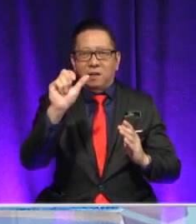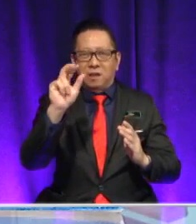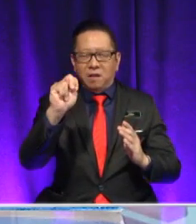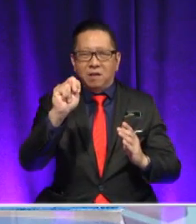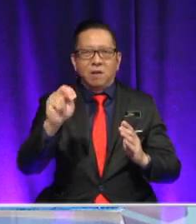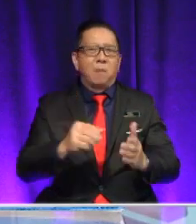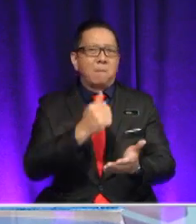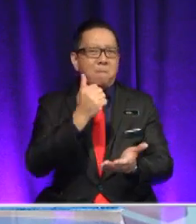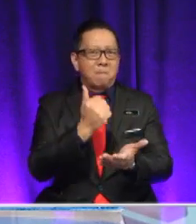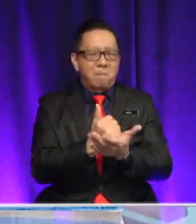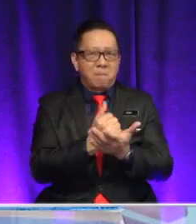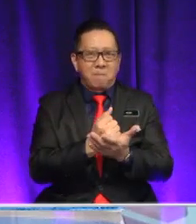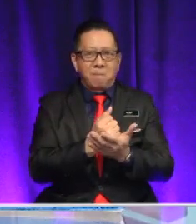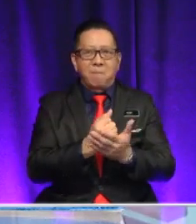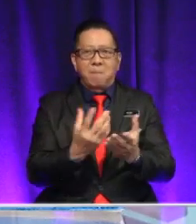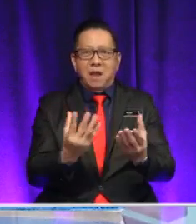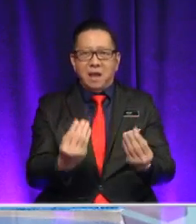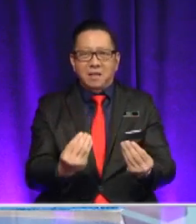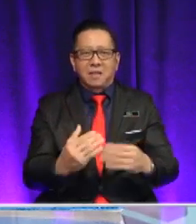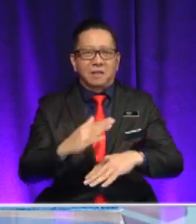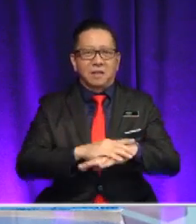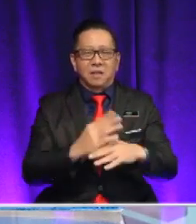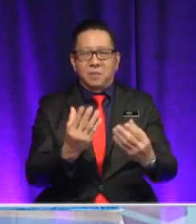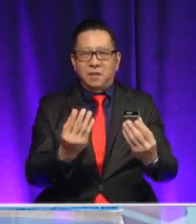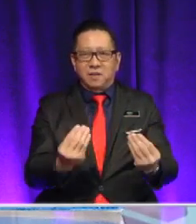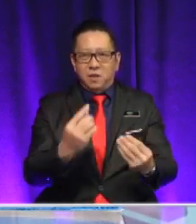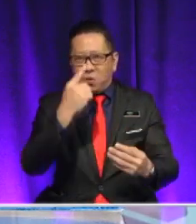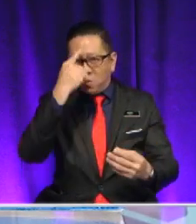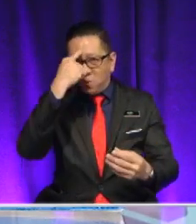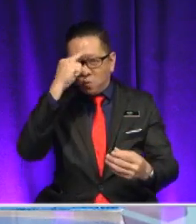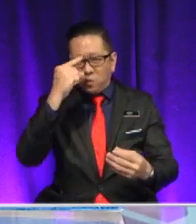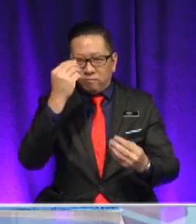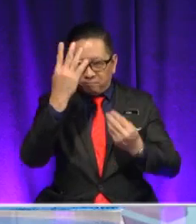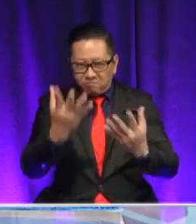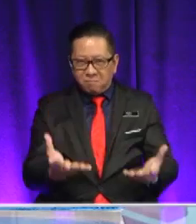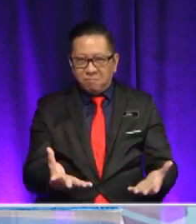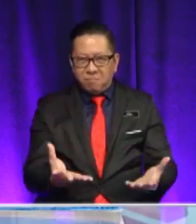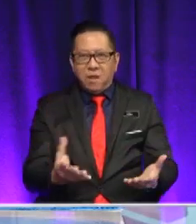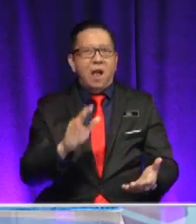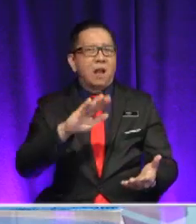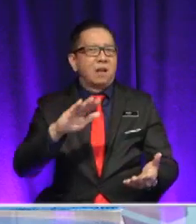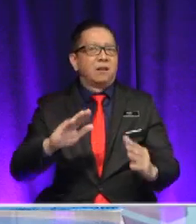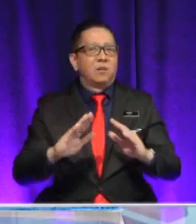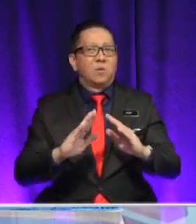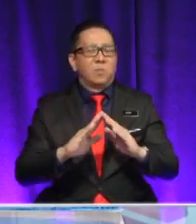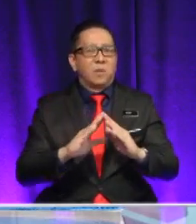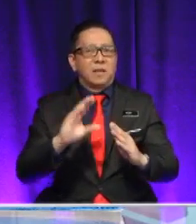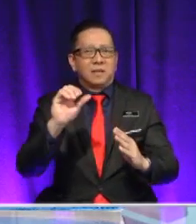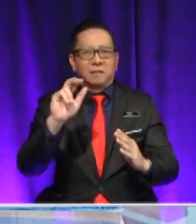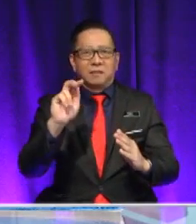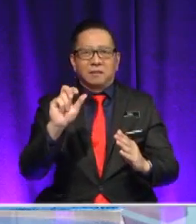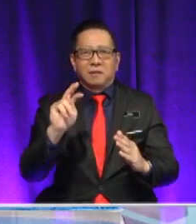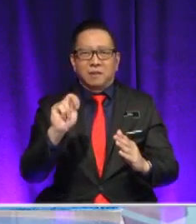basah Oke untuk pengetahuan Ivan dan adik-adik di rumah Chatime merupakan proses satwa warna menggunakan